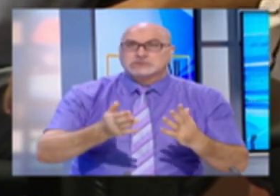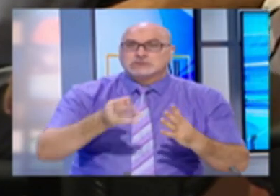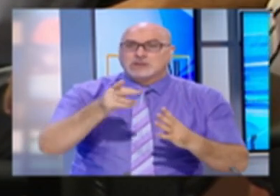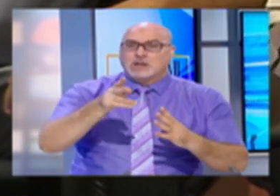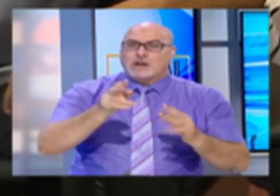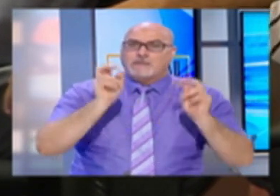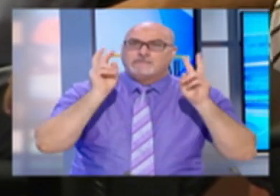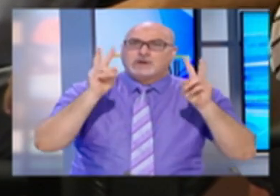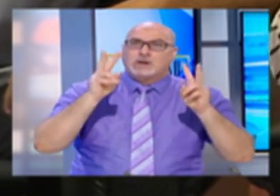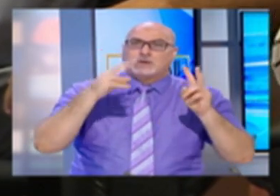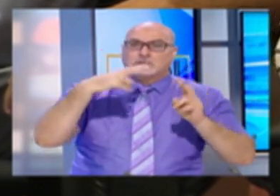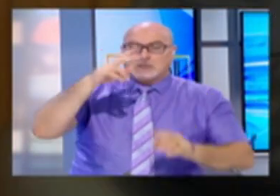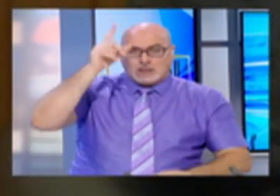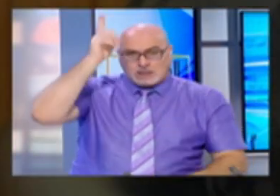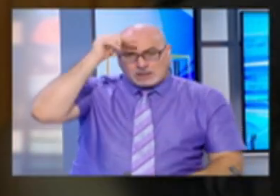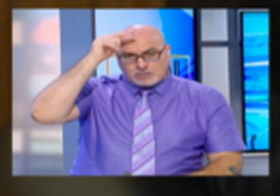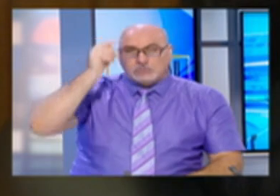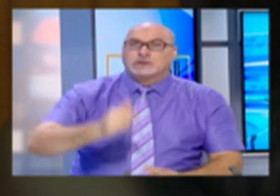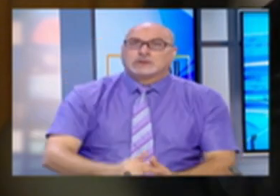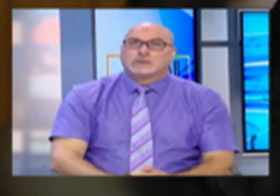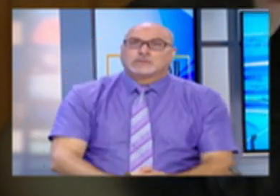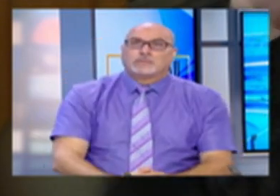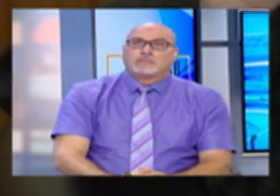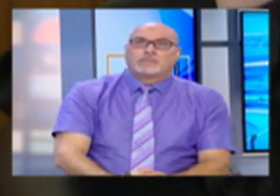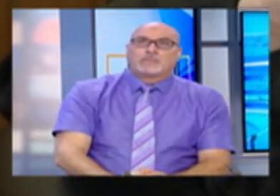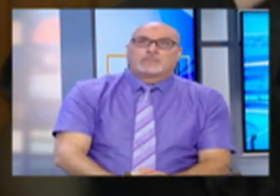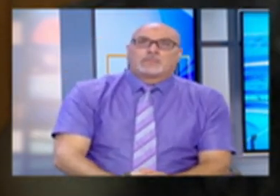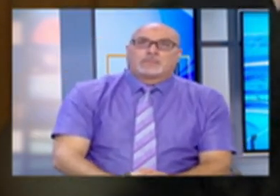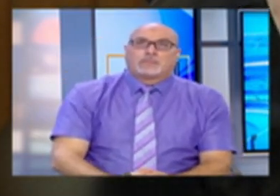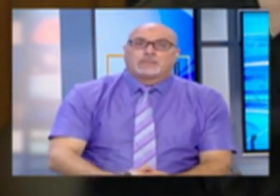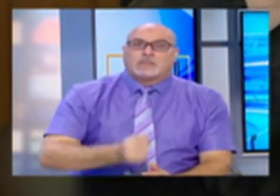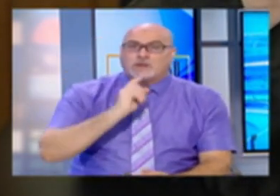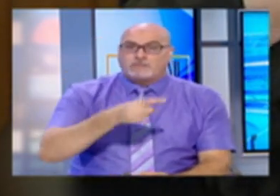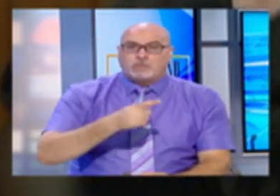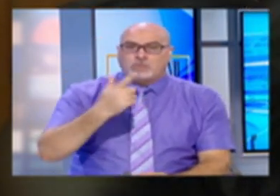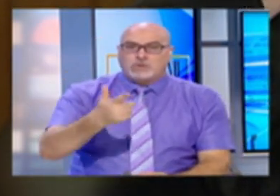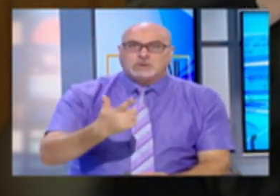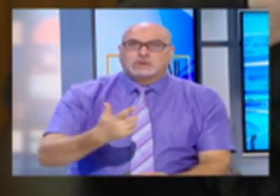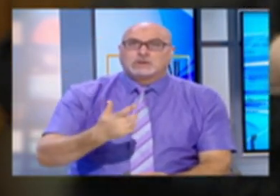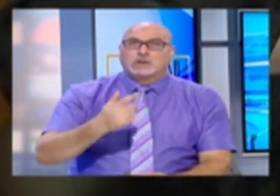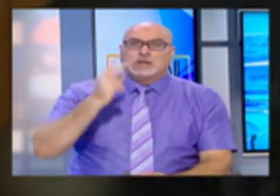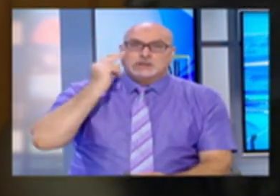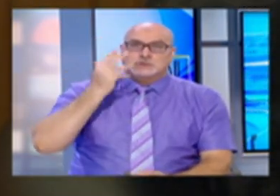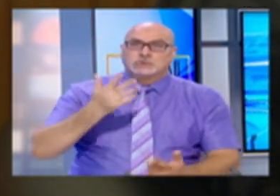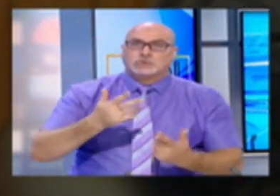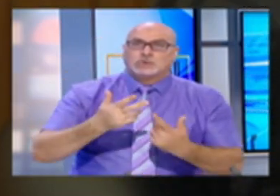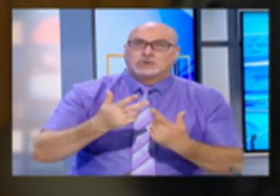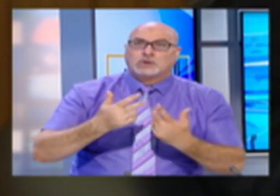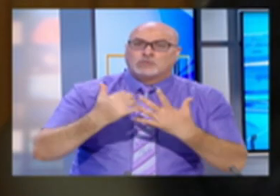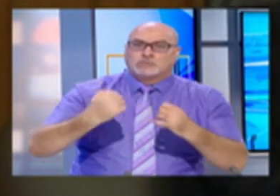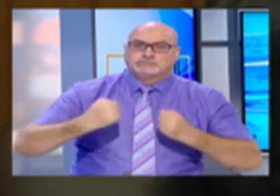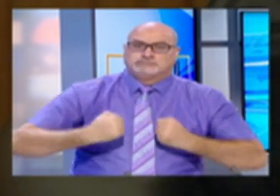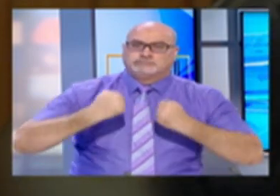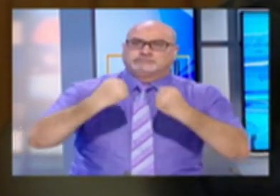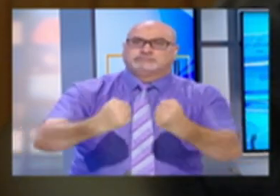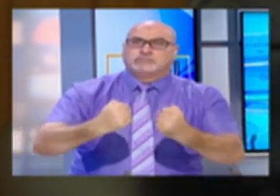رموزا للدولة الجزائرية. احنا كنا لازمنا نحملوا تاريخنا وننبهروا به